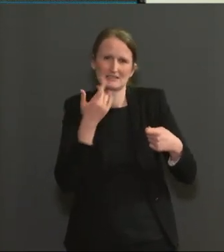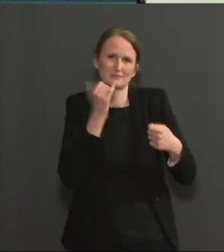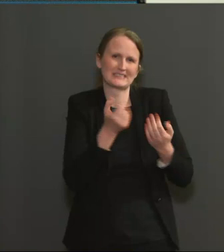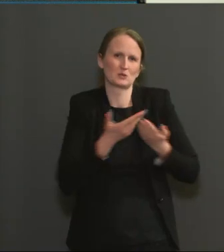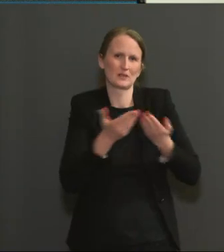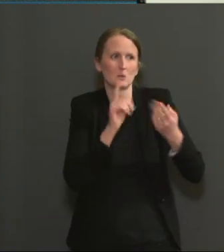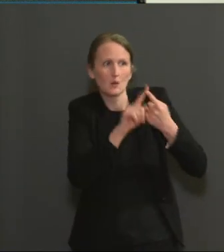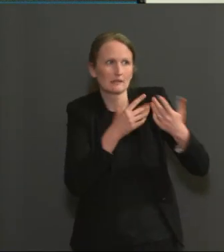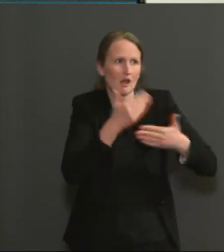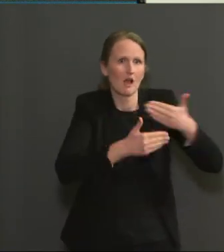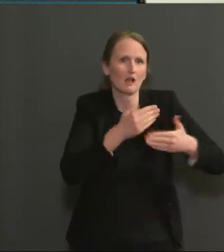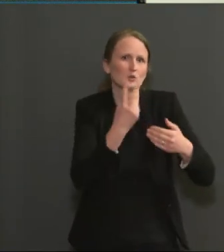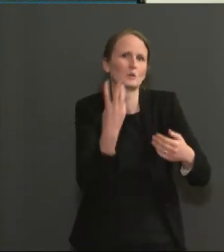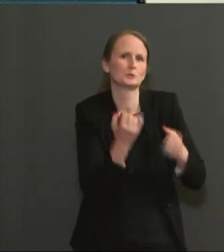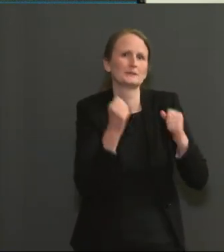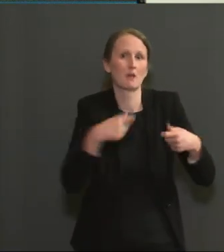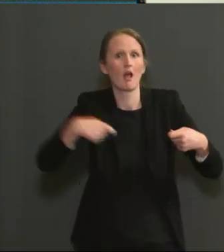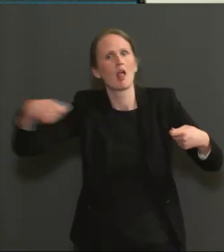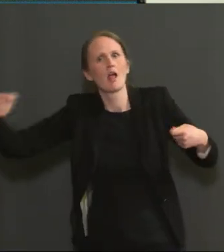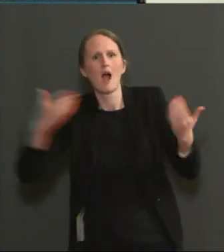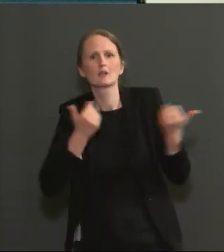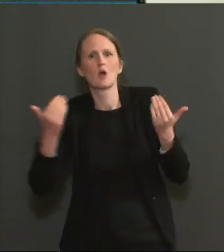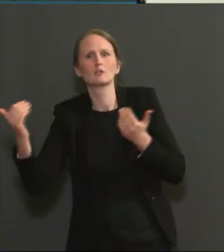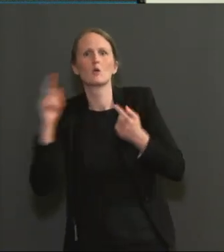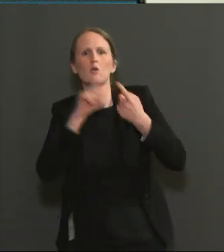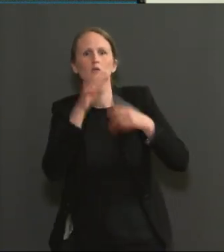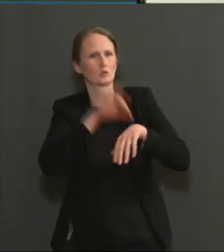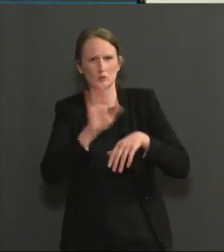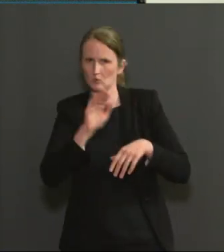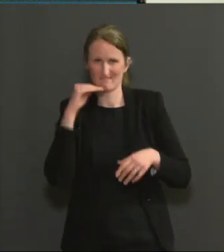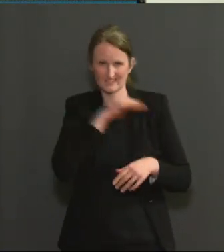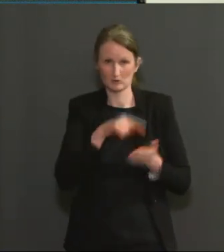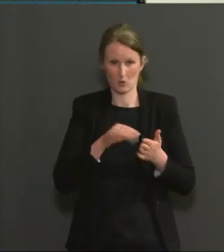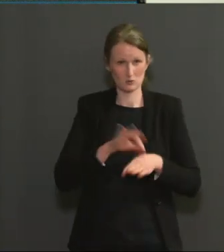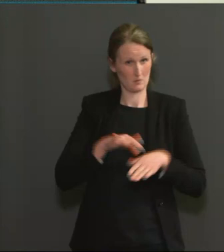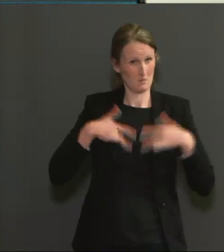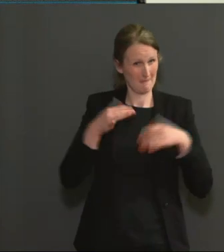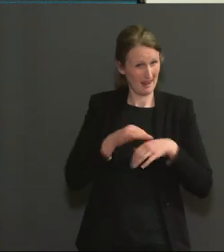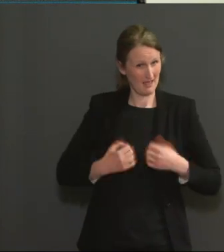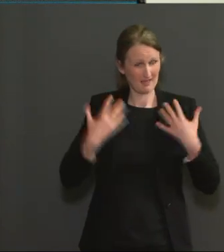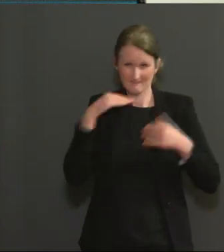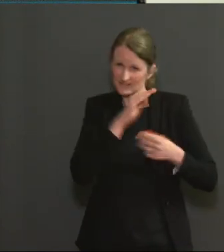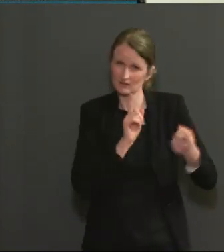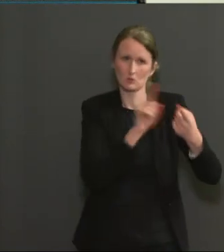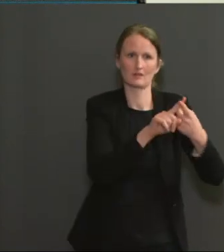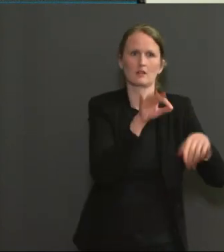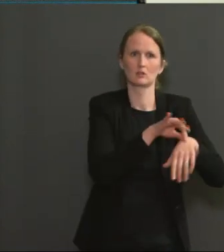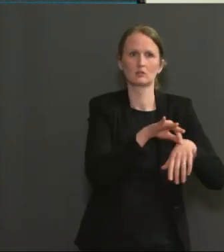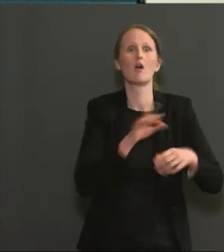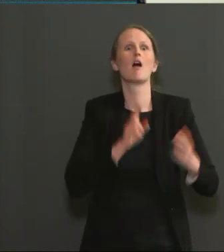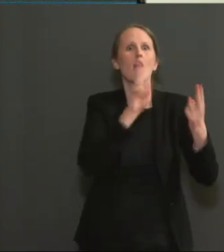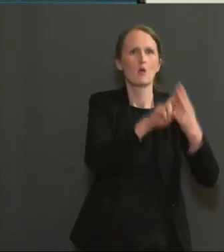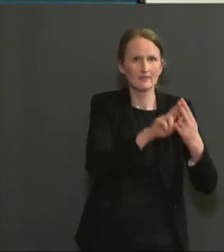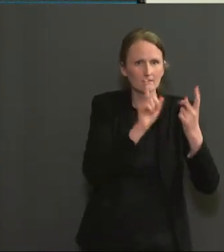là-dessus une journée par exemple gagner une journée c'est du temps pendant lequel vous contaminez pot tiellement d'autres personnes